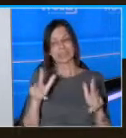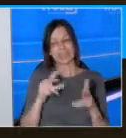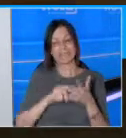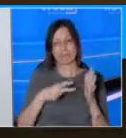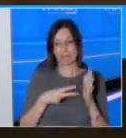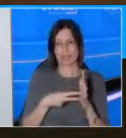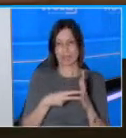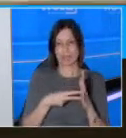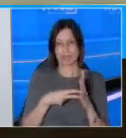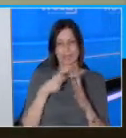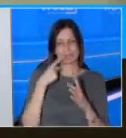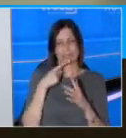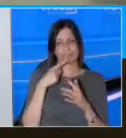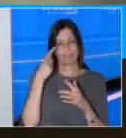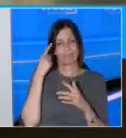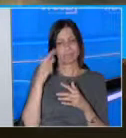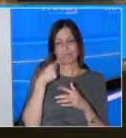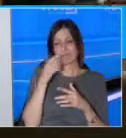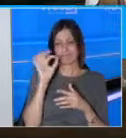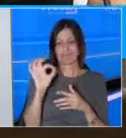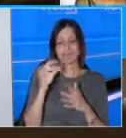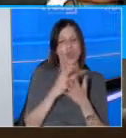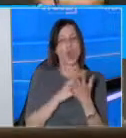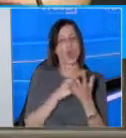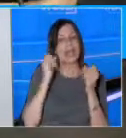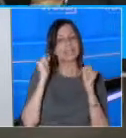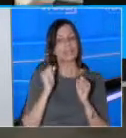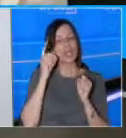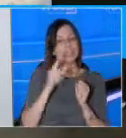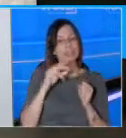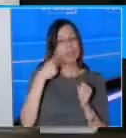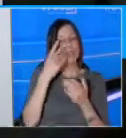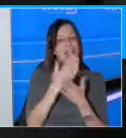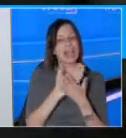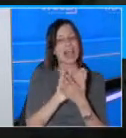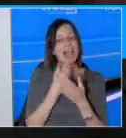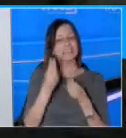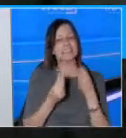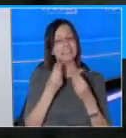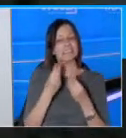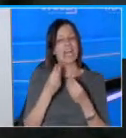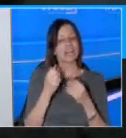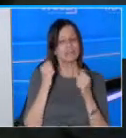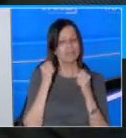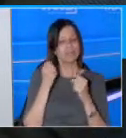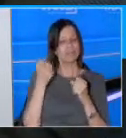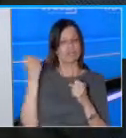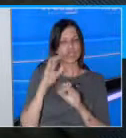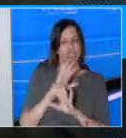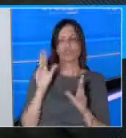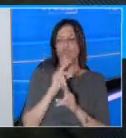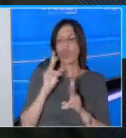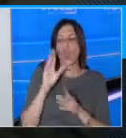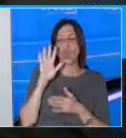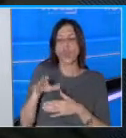כלומר, לשיטתם בין, חוקי היסוד צריכים להיות כללי משחק קשיחים שלא נוגעים בהם, בטח